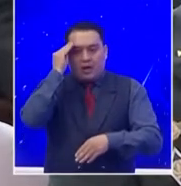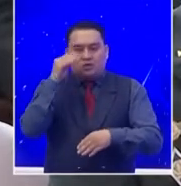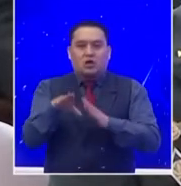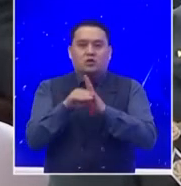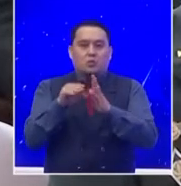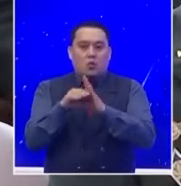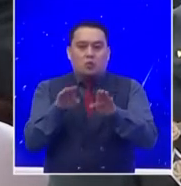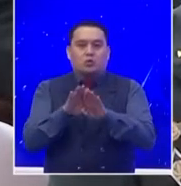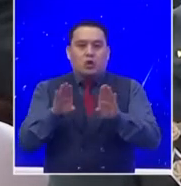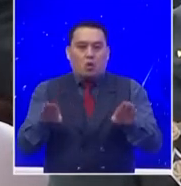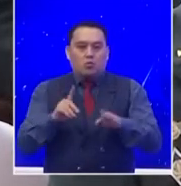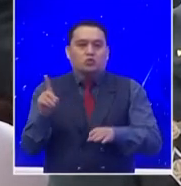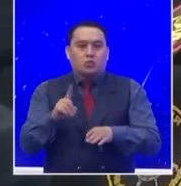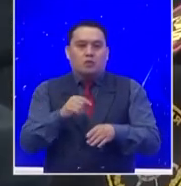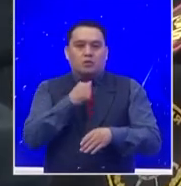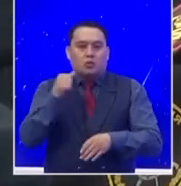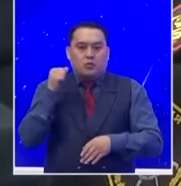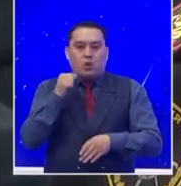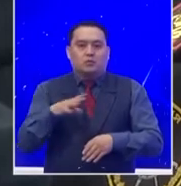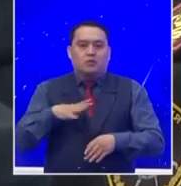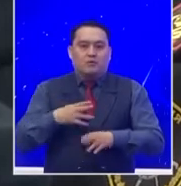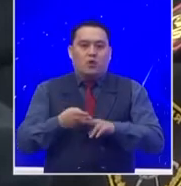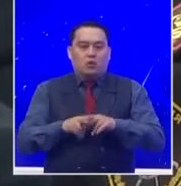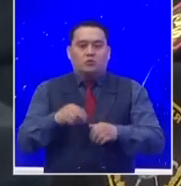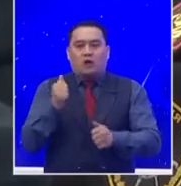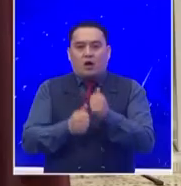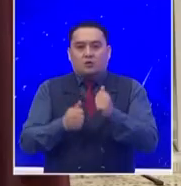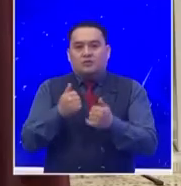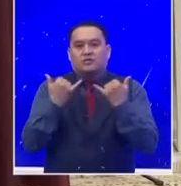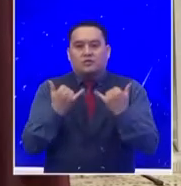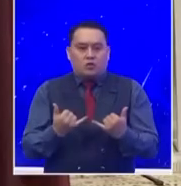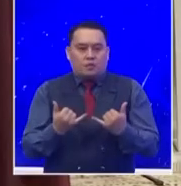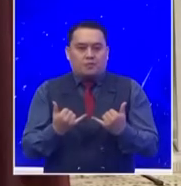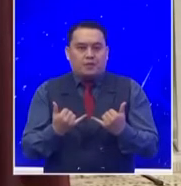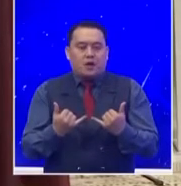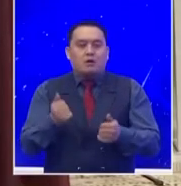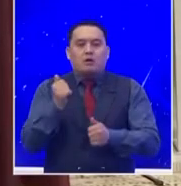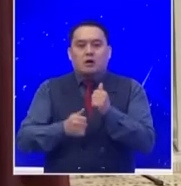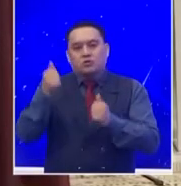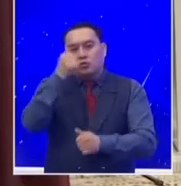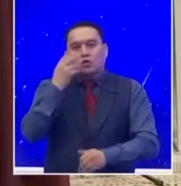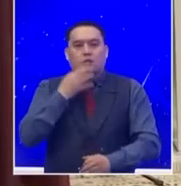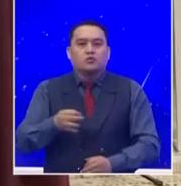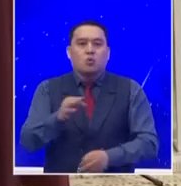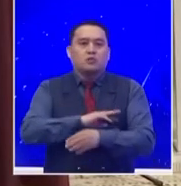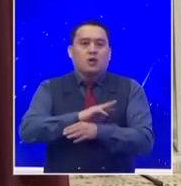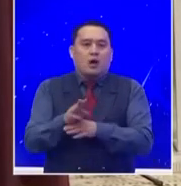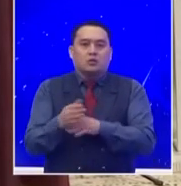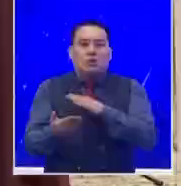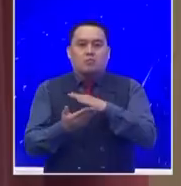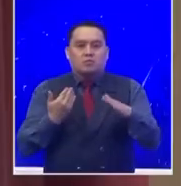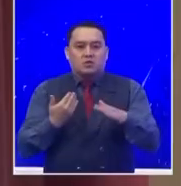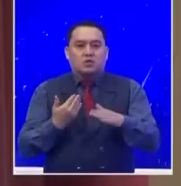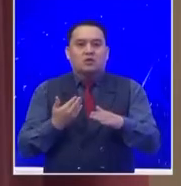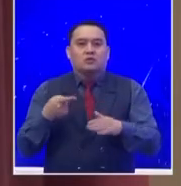сборы, аналогичные тому, что прошло в Департаменте по делам обороны области сегодня. Ежегодно Алматинская область обеспечивает призывной